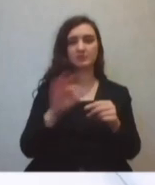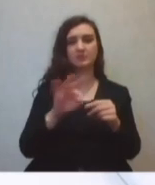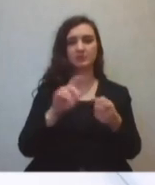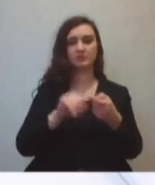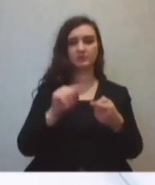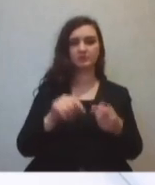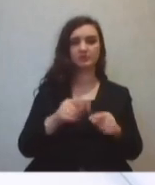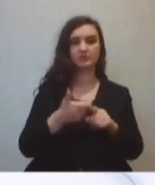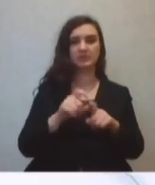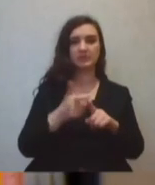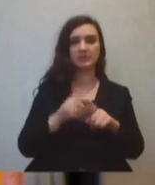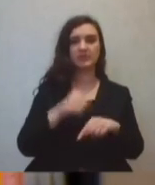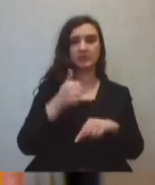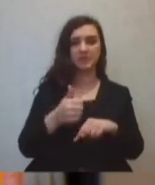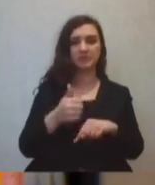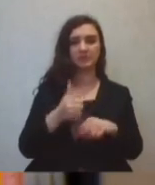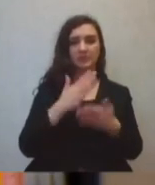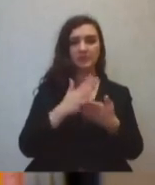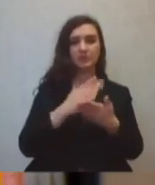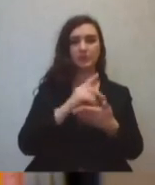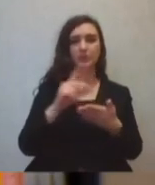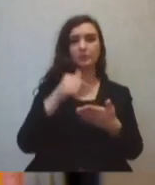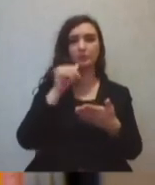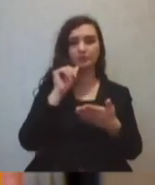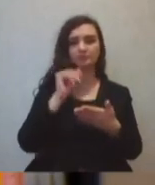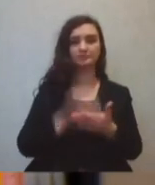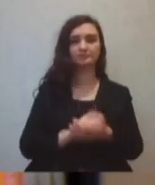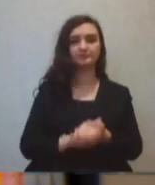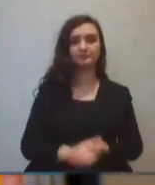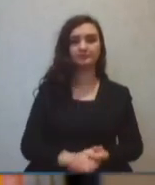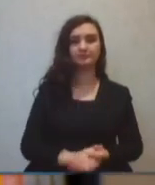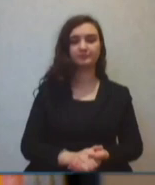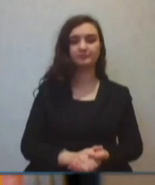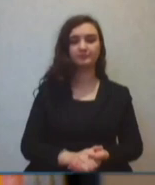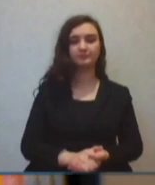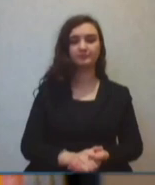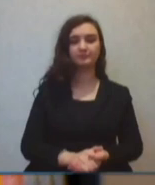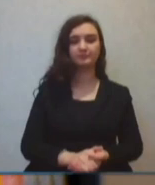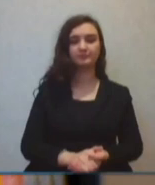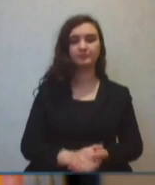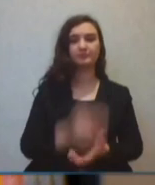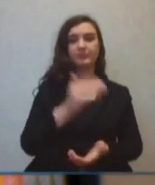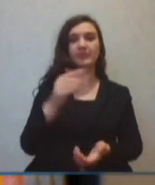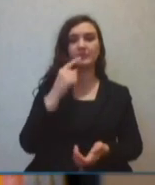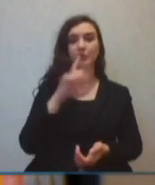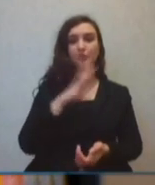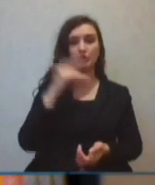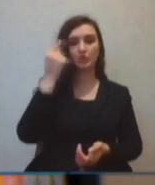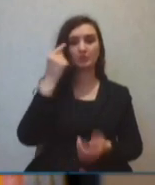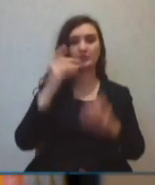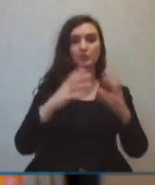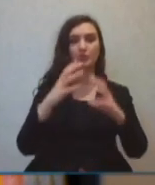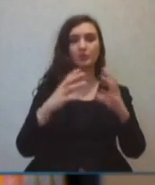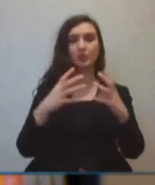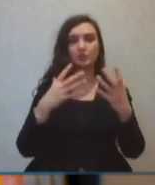თვალსაზრისით? ძალიან კარგი არის, რომ გუშინ თქვენ აღნიშნეთ, რომ იყო შიზოფრენიის მსოფლიო